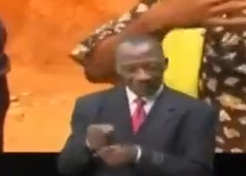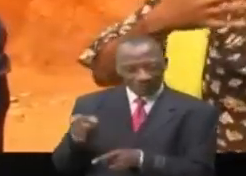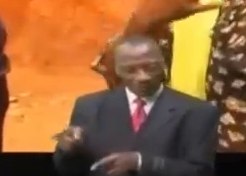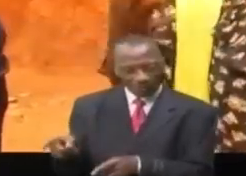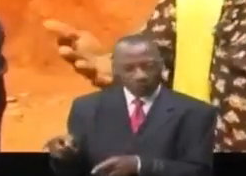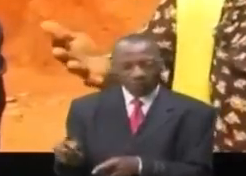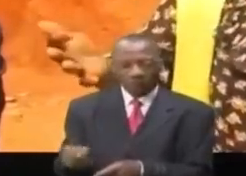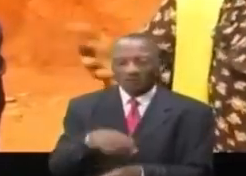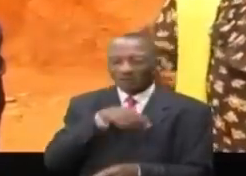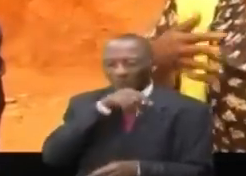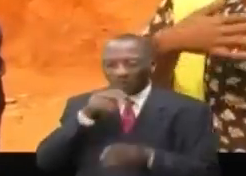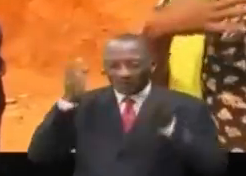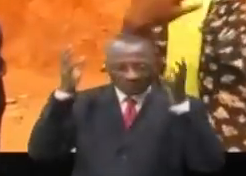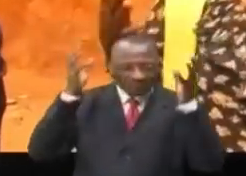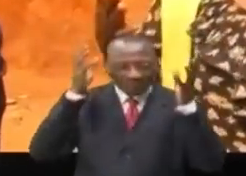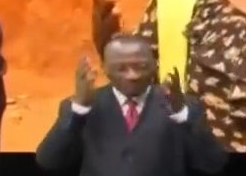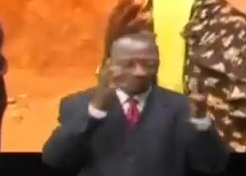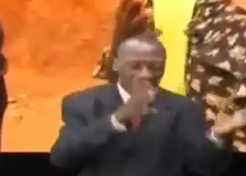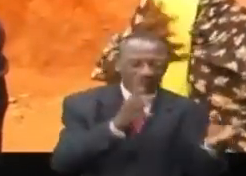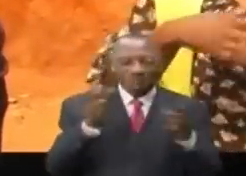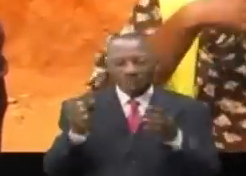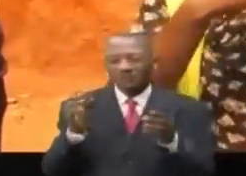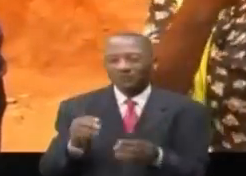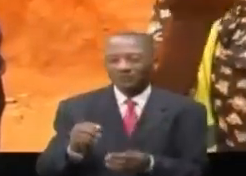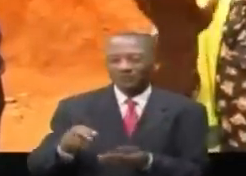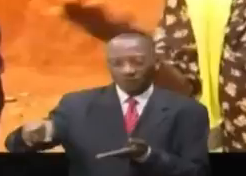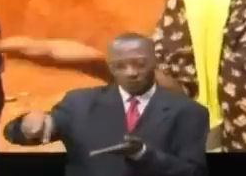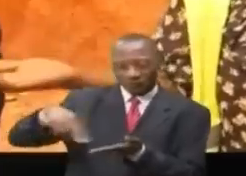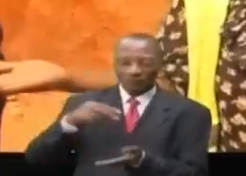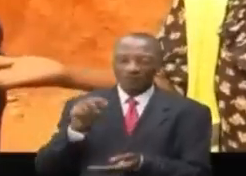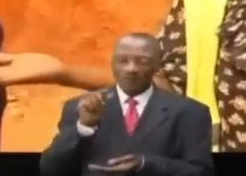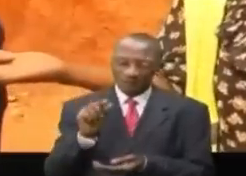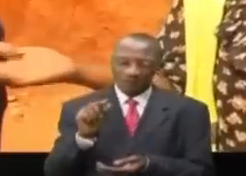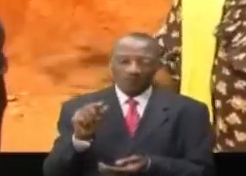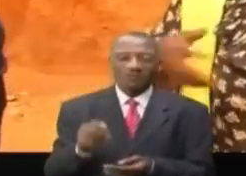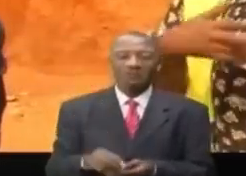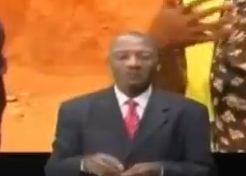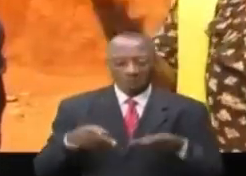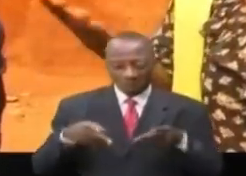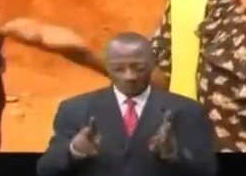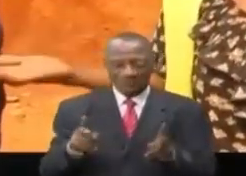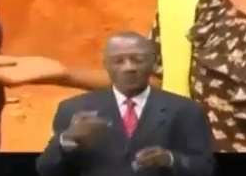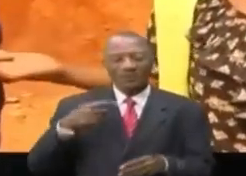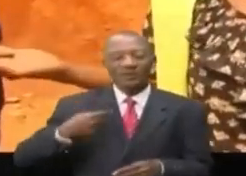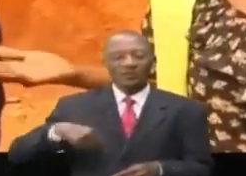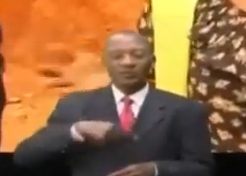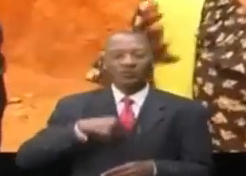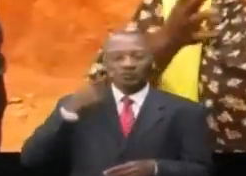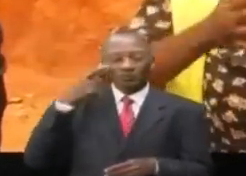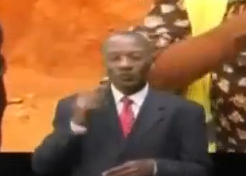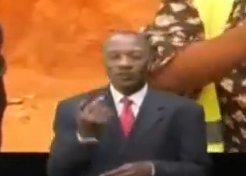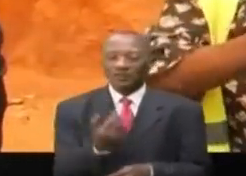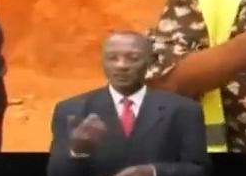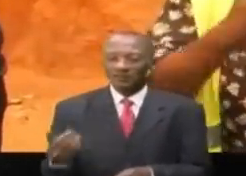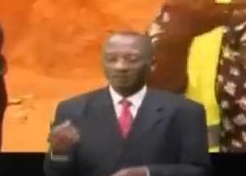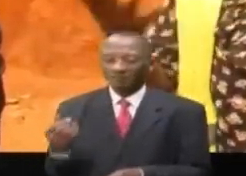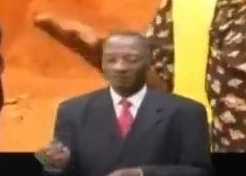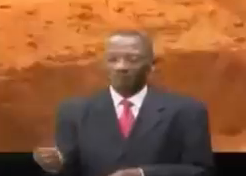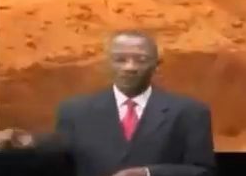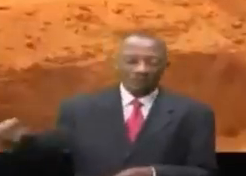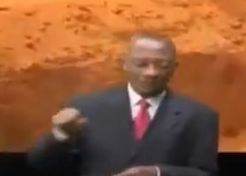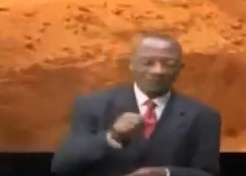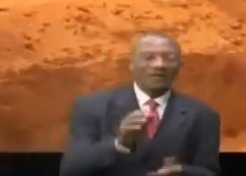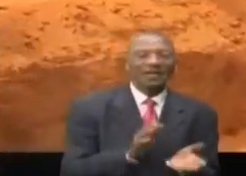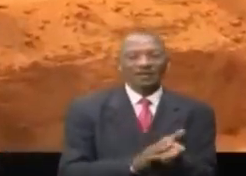nous parvenons aussi à gagner les 70 000 et cela permet à scolariser nos enfants qui avaient chômé l'année